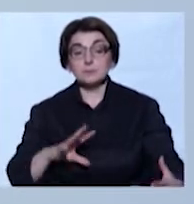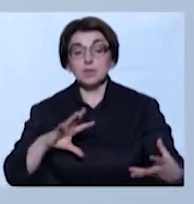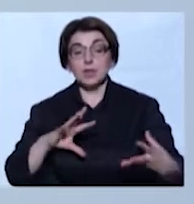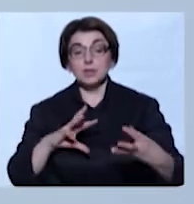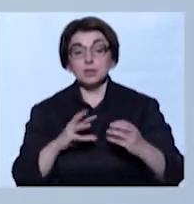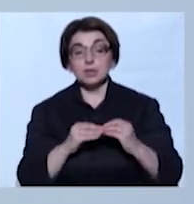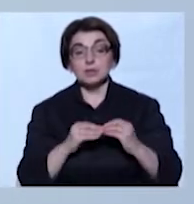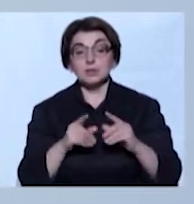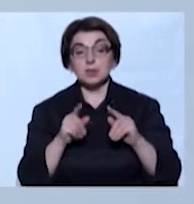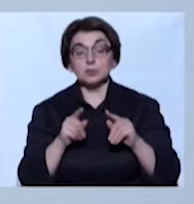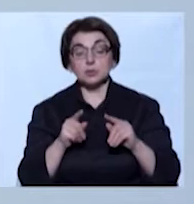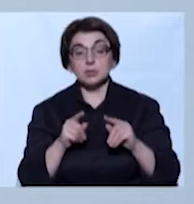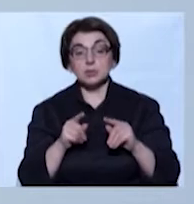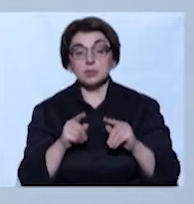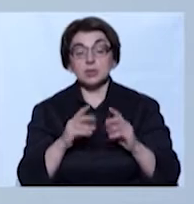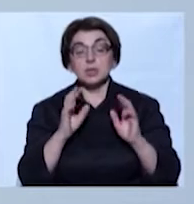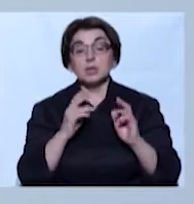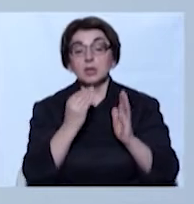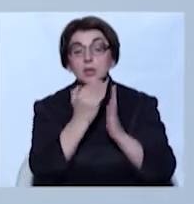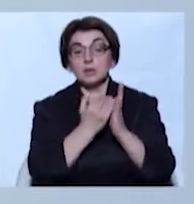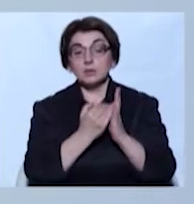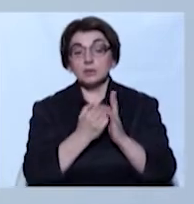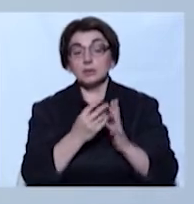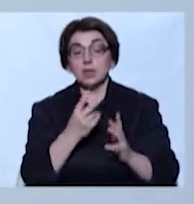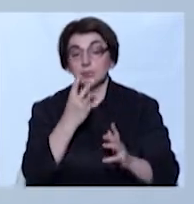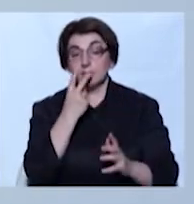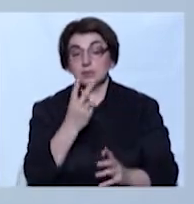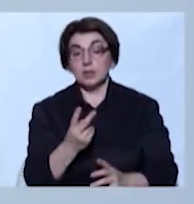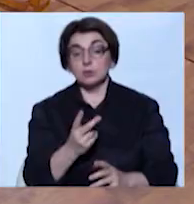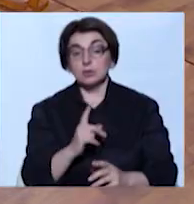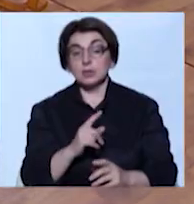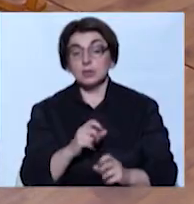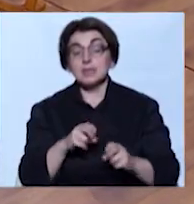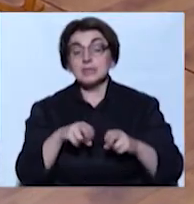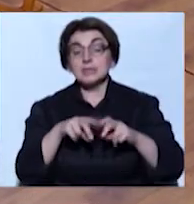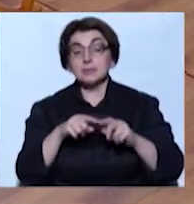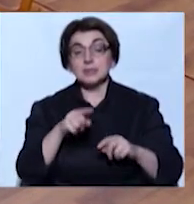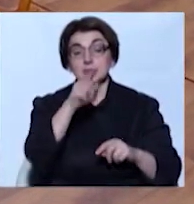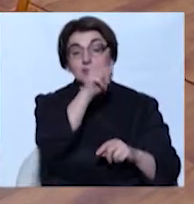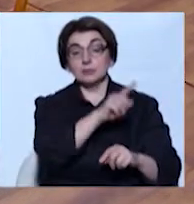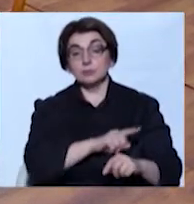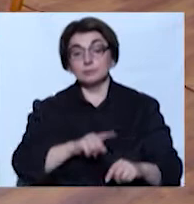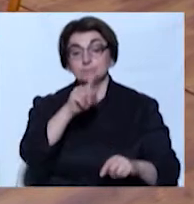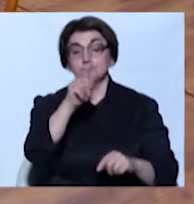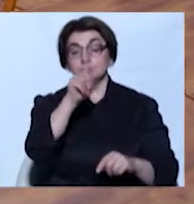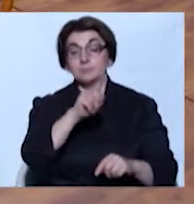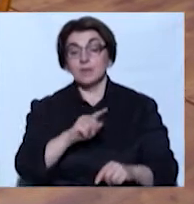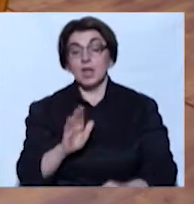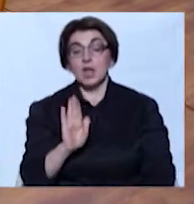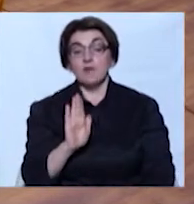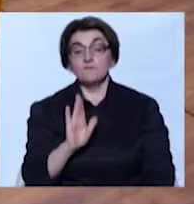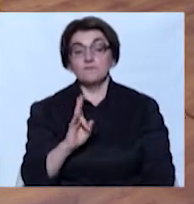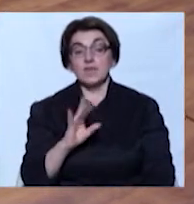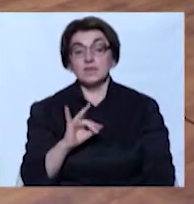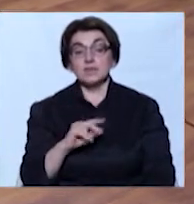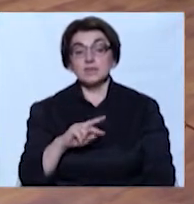ეს ჩვენი გაკვეთილი და გთავაზობთ ასეთ ვენის დიაგრამას, რომელიც უნდა